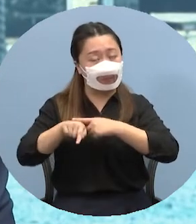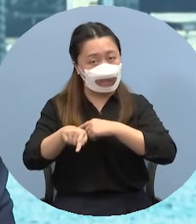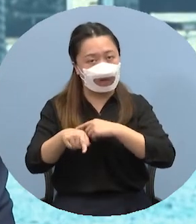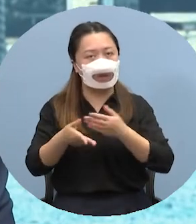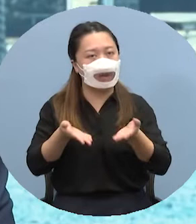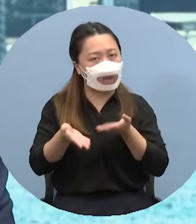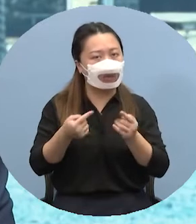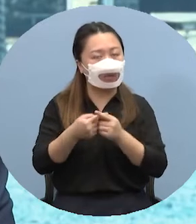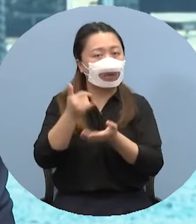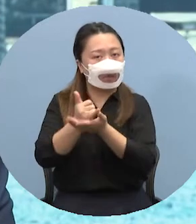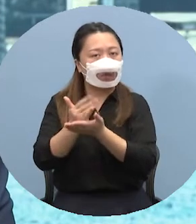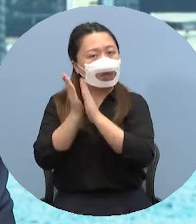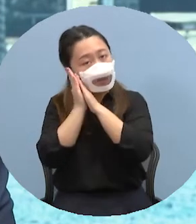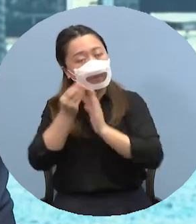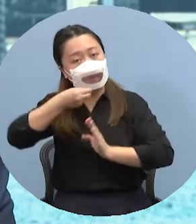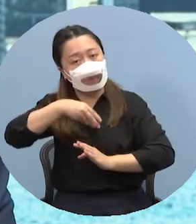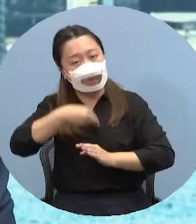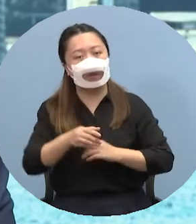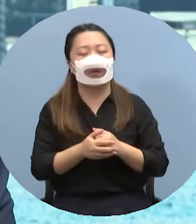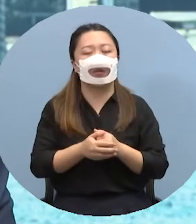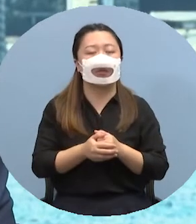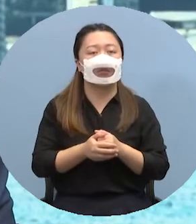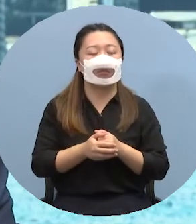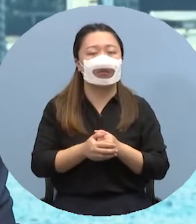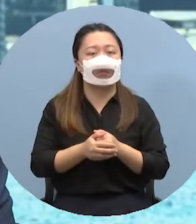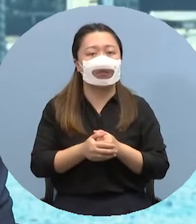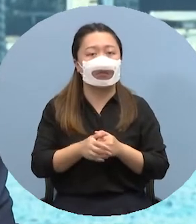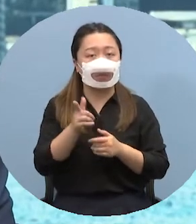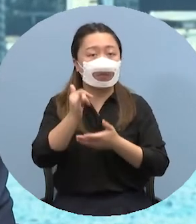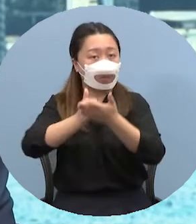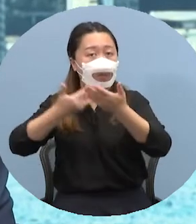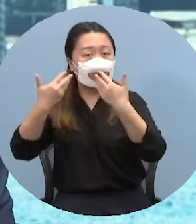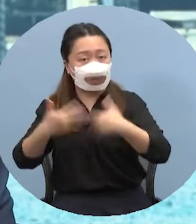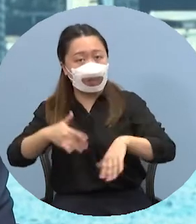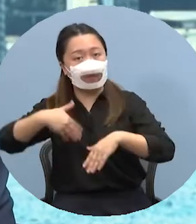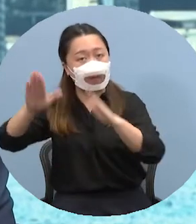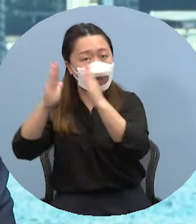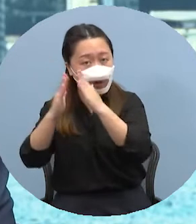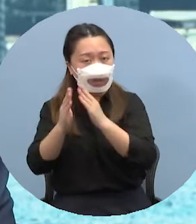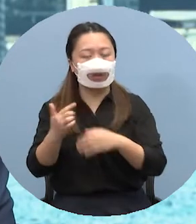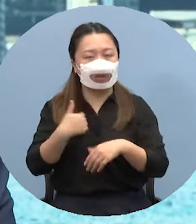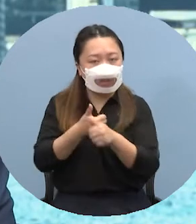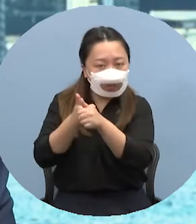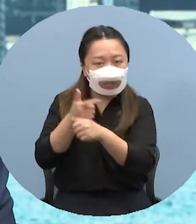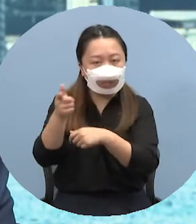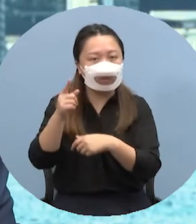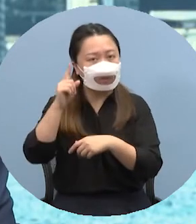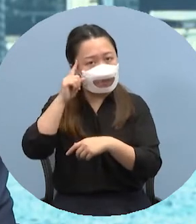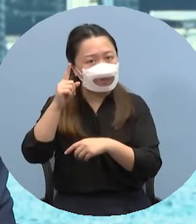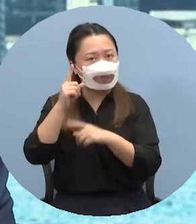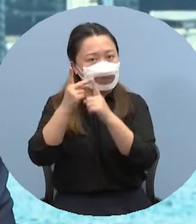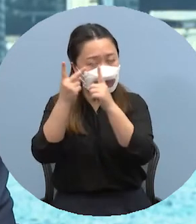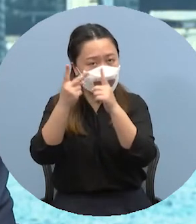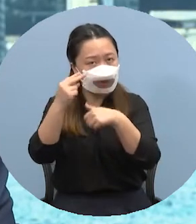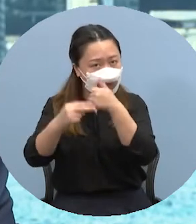咧，曾經住過嘅客人咧。我哋如果佢離開咗酒店嘅話咧，我哋都會跟進翻佢哋第12日強